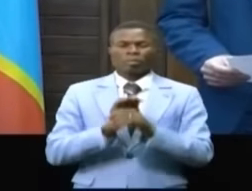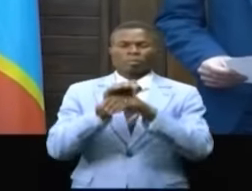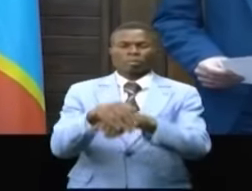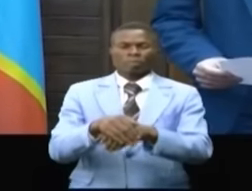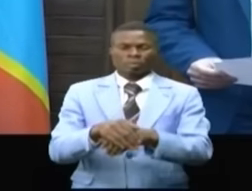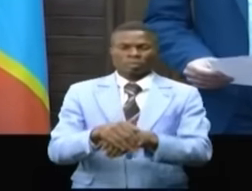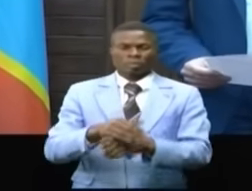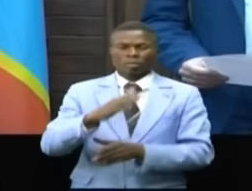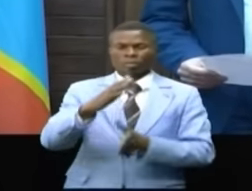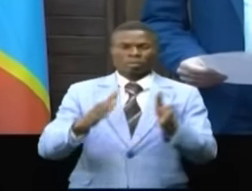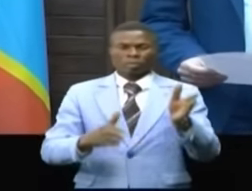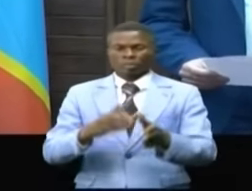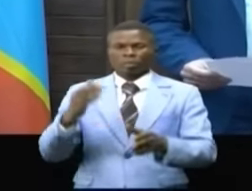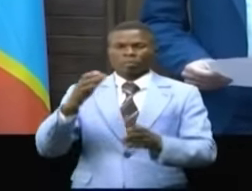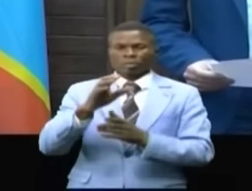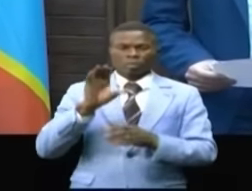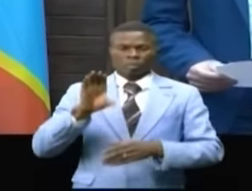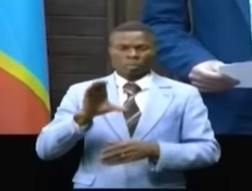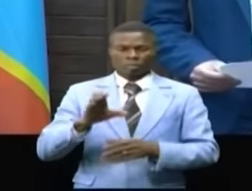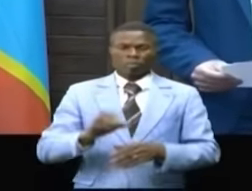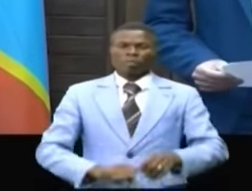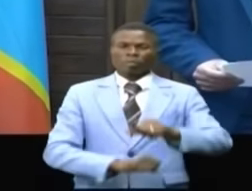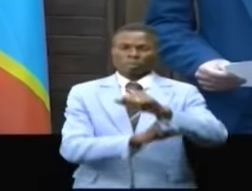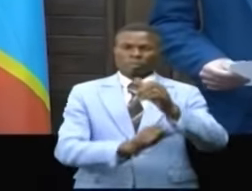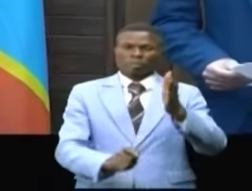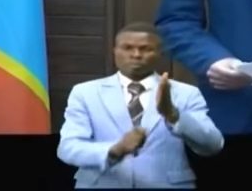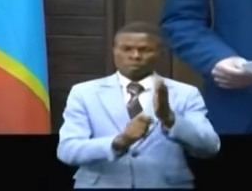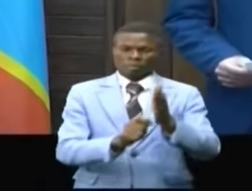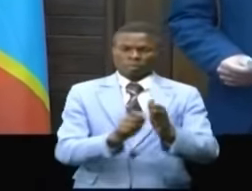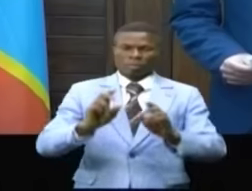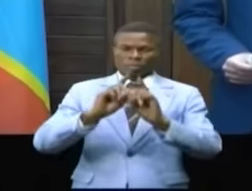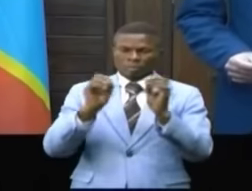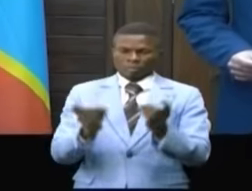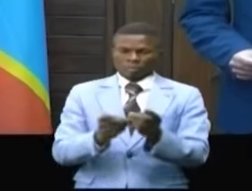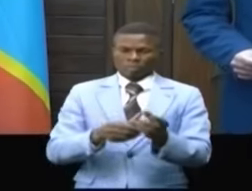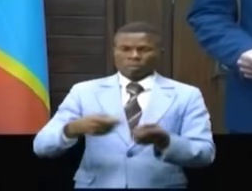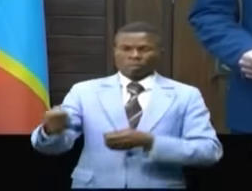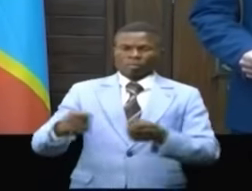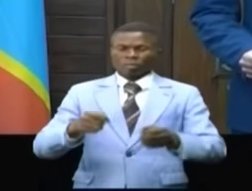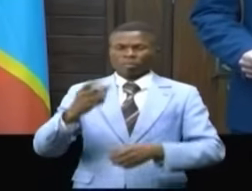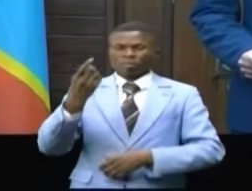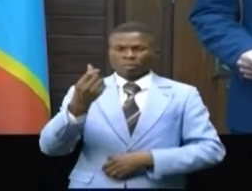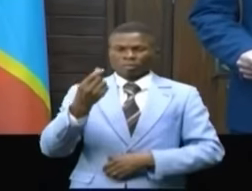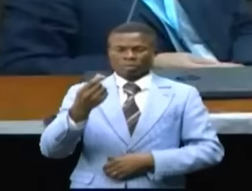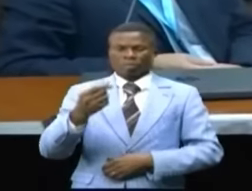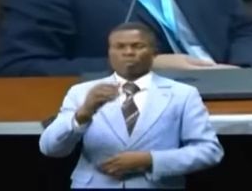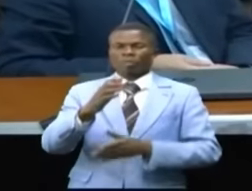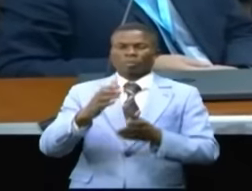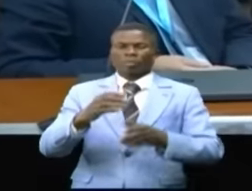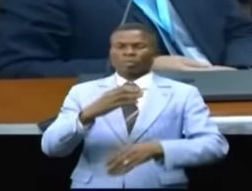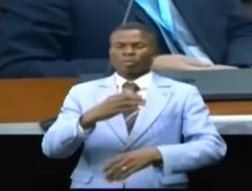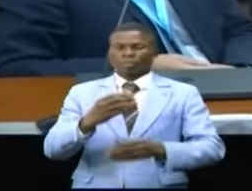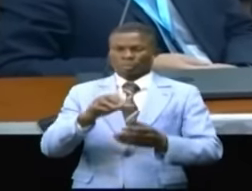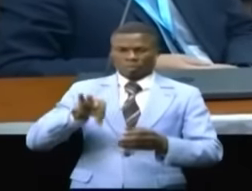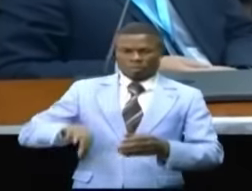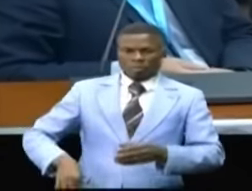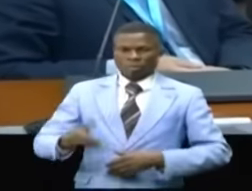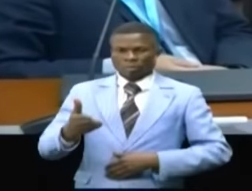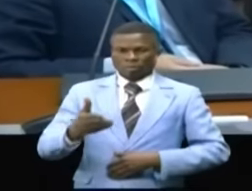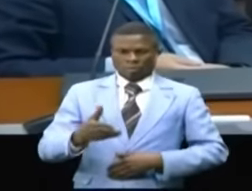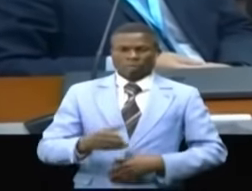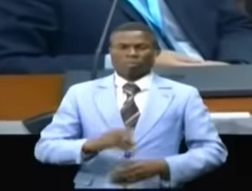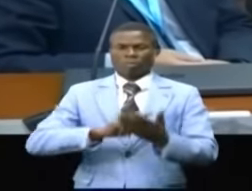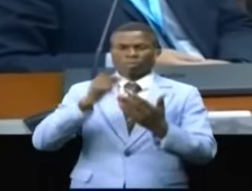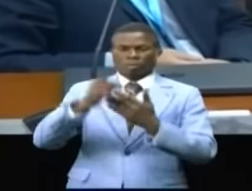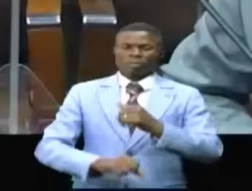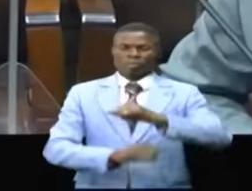services bancaires à travers l'assistance technique du département des marchés monétaires et des capitaux. Le programme d'assistance technique